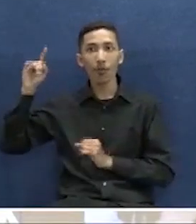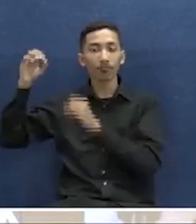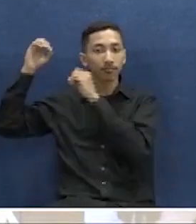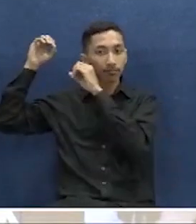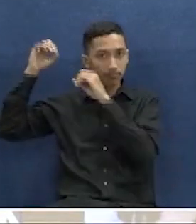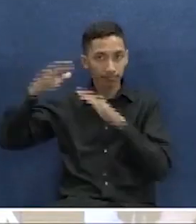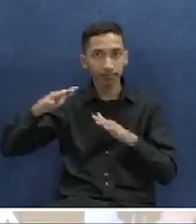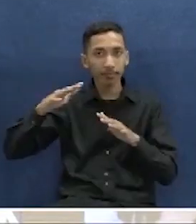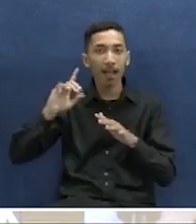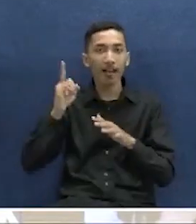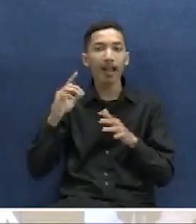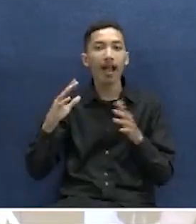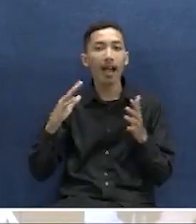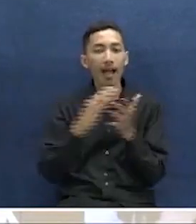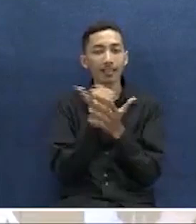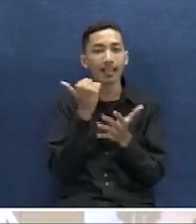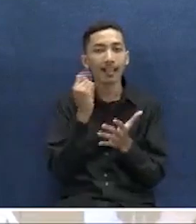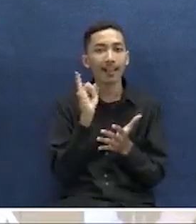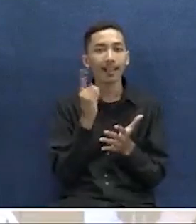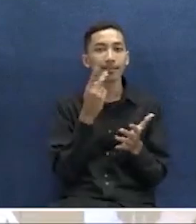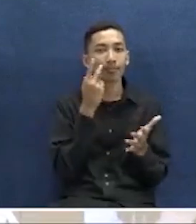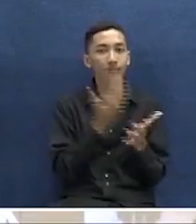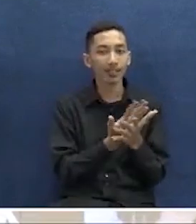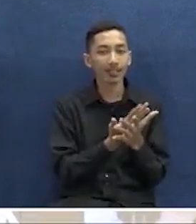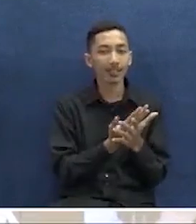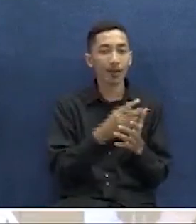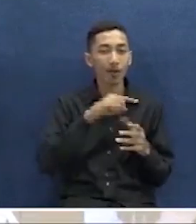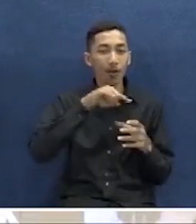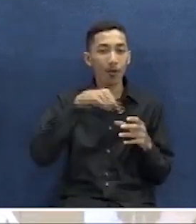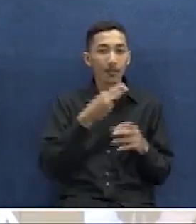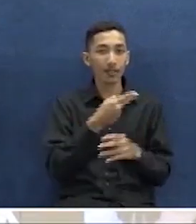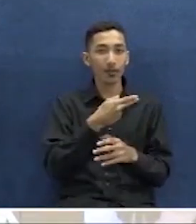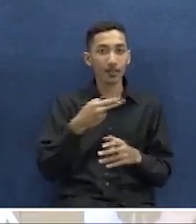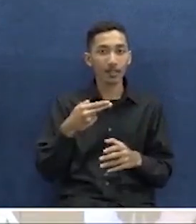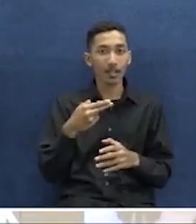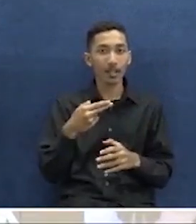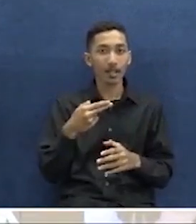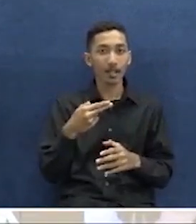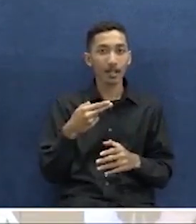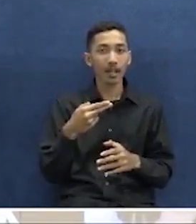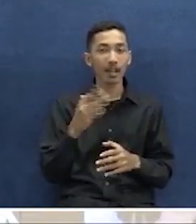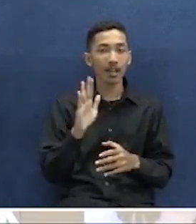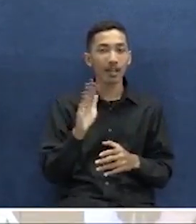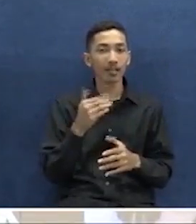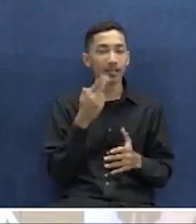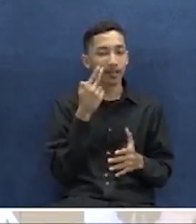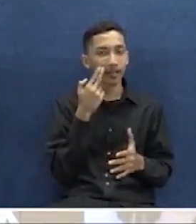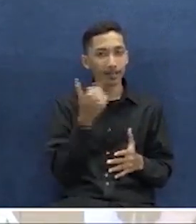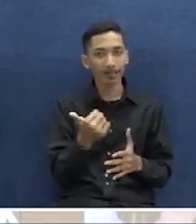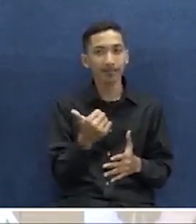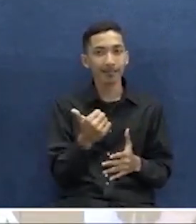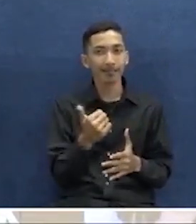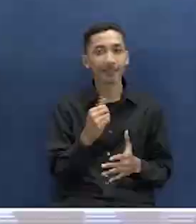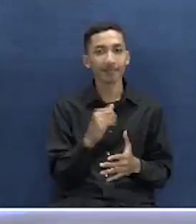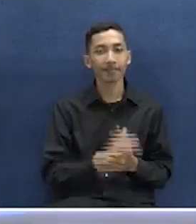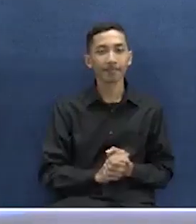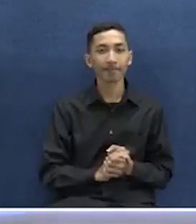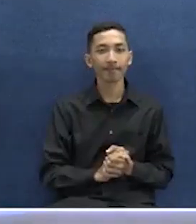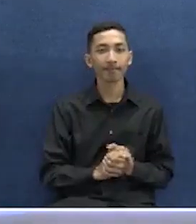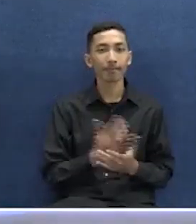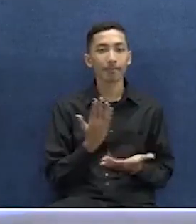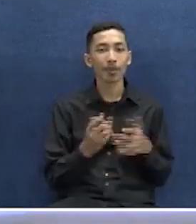oleh akan berikan hasil dan kopi Indonesia masih tetap yang terbaik karena saya bawa itu Amerika Anin silakan